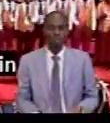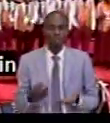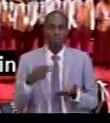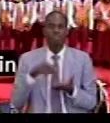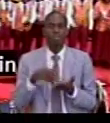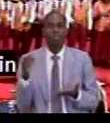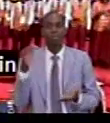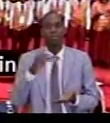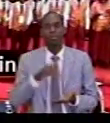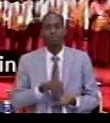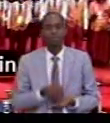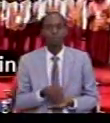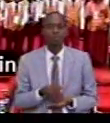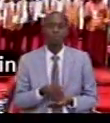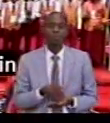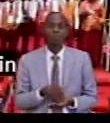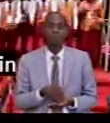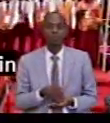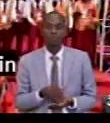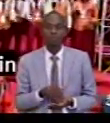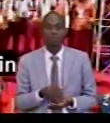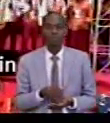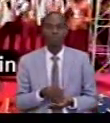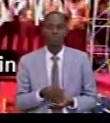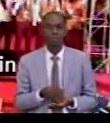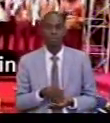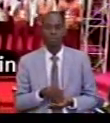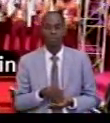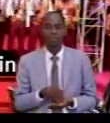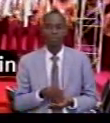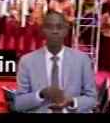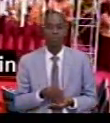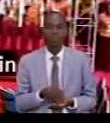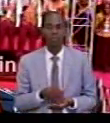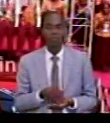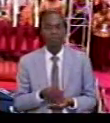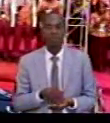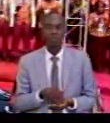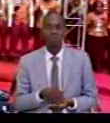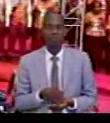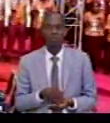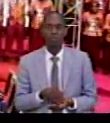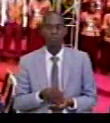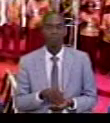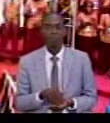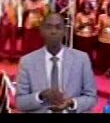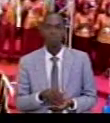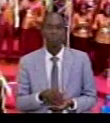renaîtras de nouveau. Abattu, relève-toi, tu souriras de nouveau.